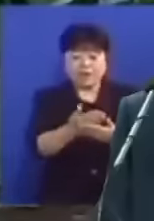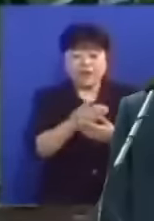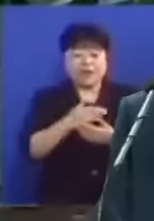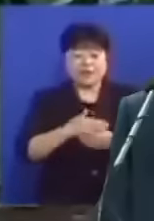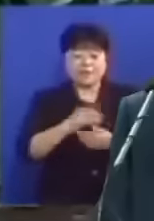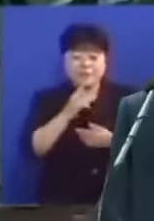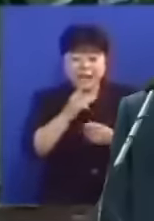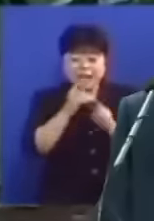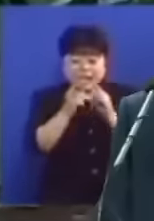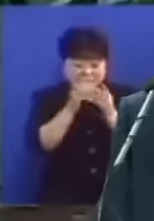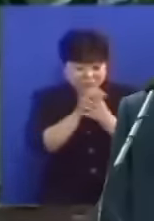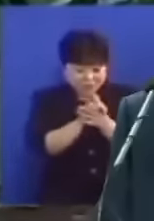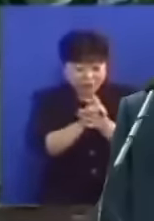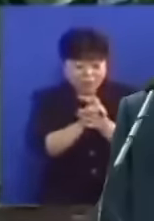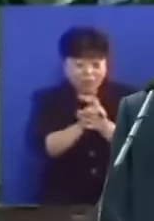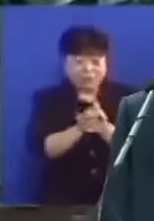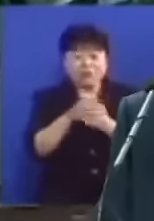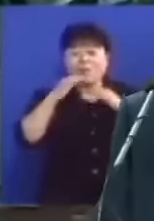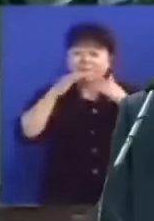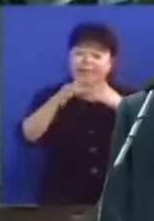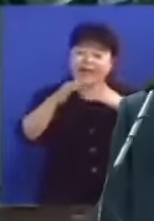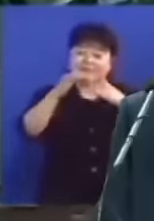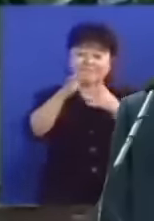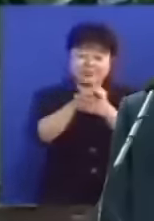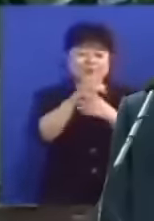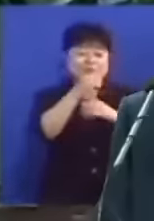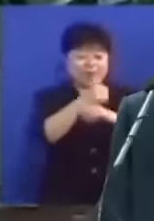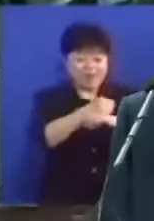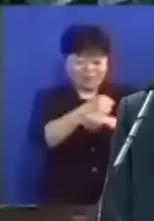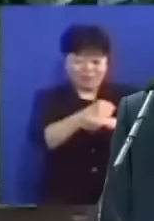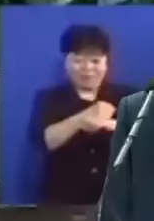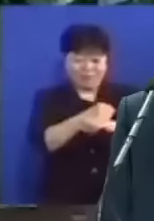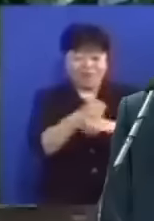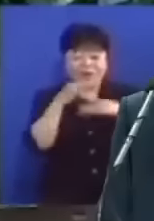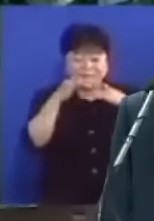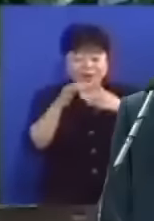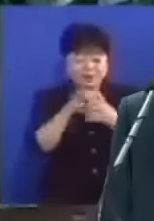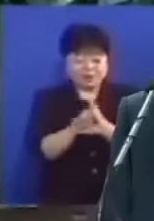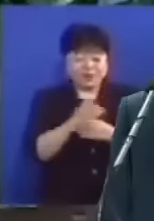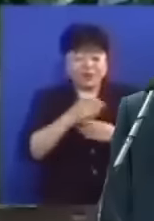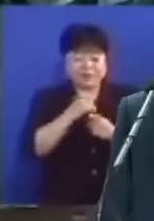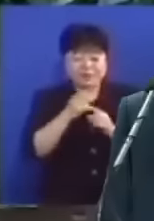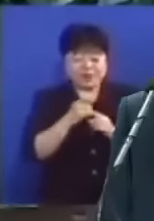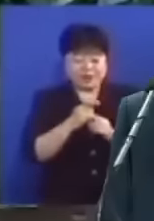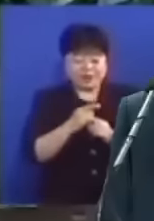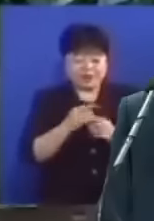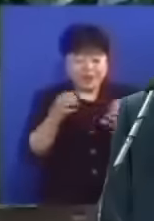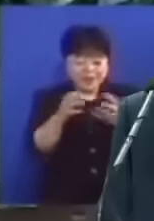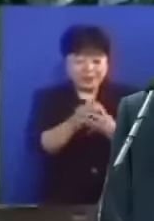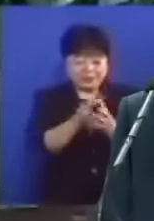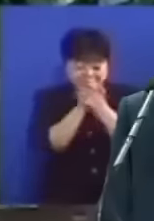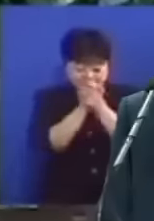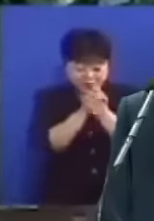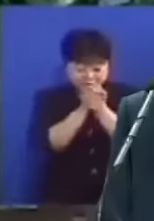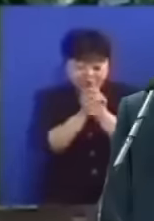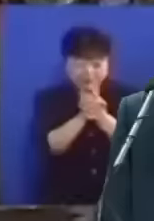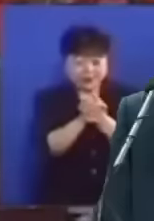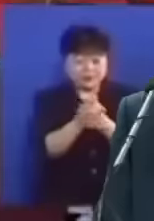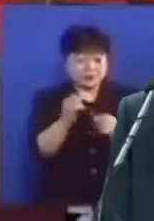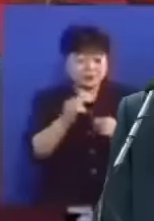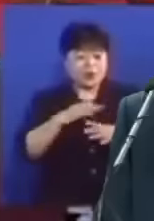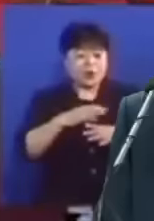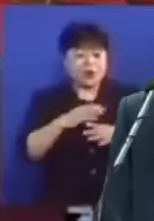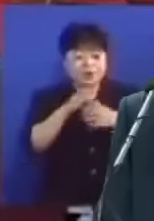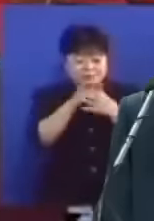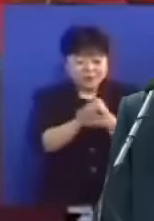말로도 기도하고 또 방언으로도 기도하고 방언 기도와 아는 말을 섞어서 기도하면